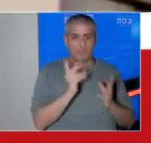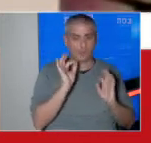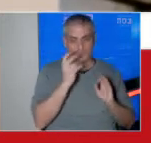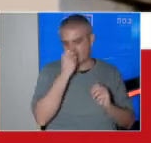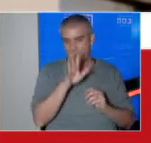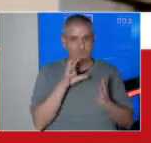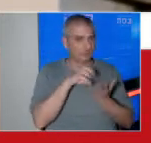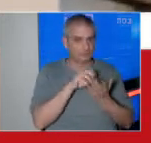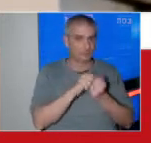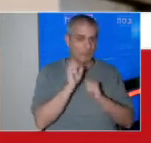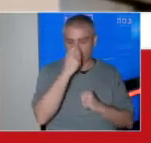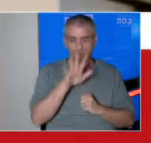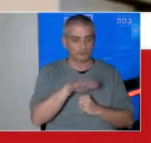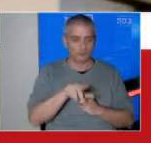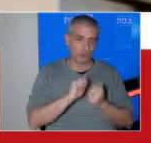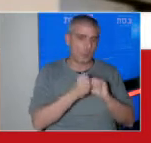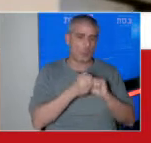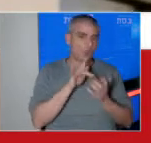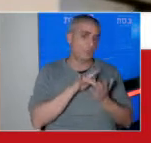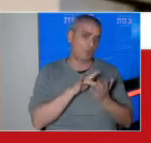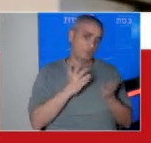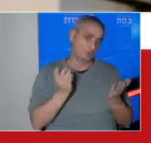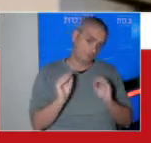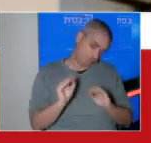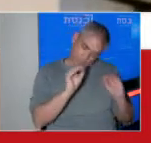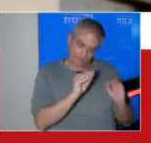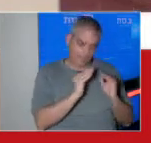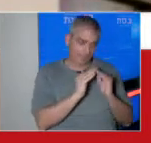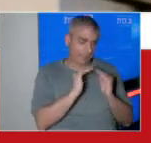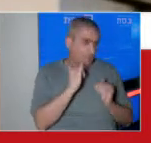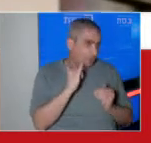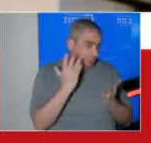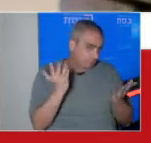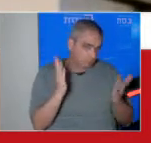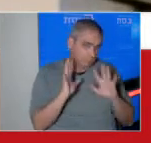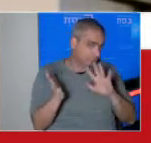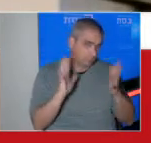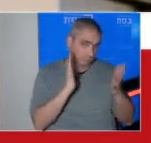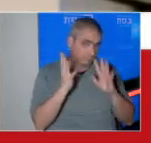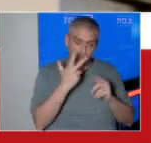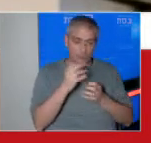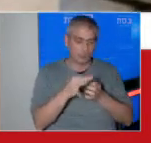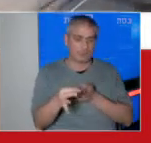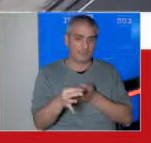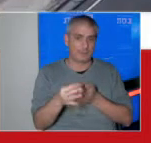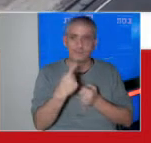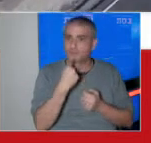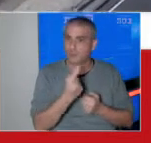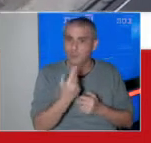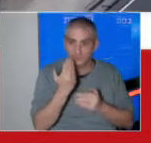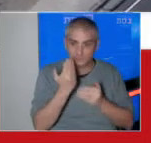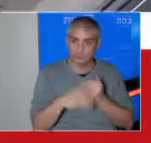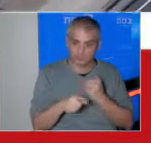את היישוב, או עזבת את השכונה, או עזבת את המקום, עברת בית, נכון? זה בערך הסדר גודל של 300 מטר. זה אומר